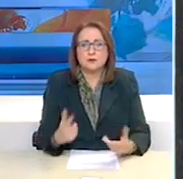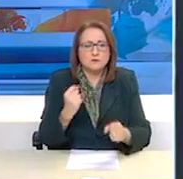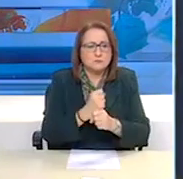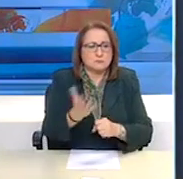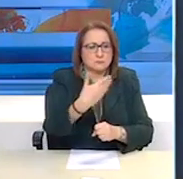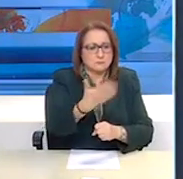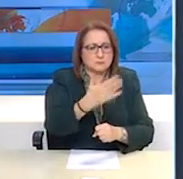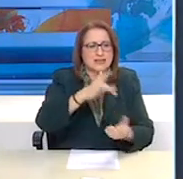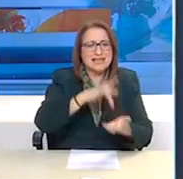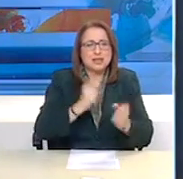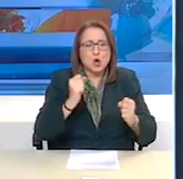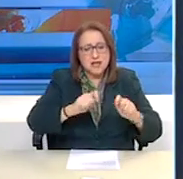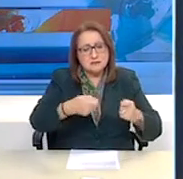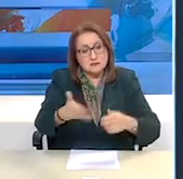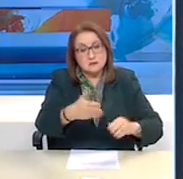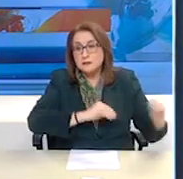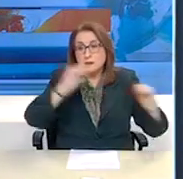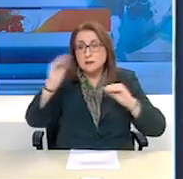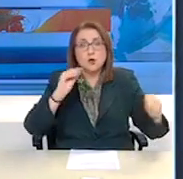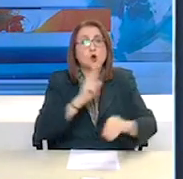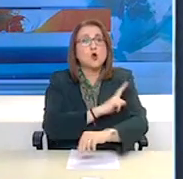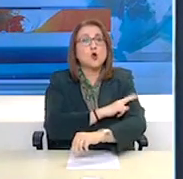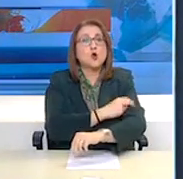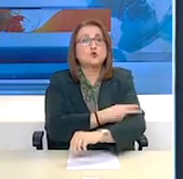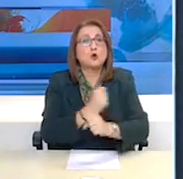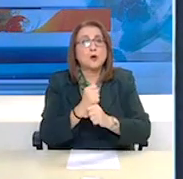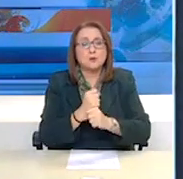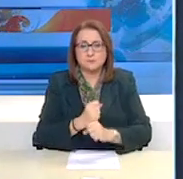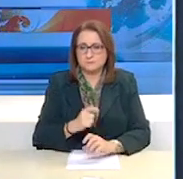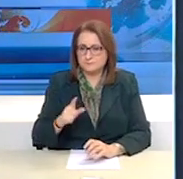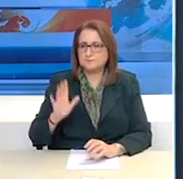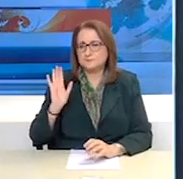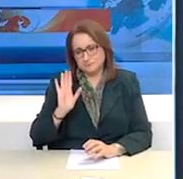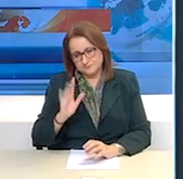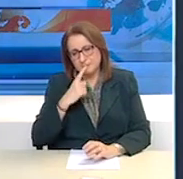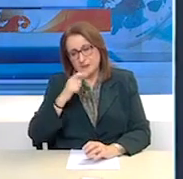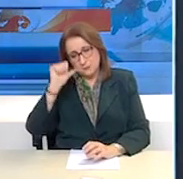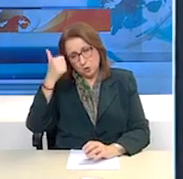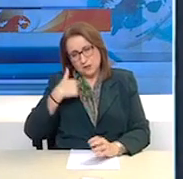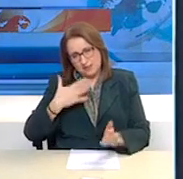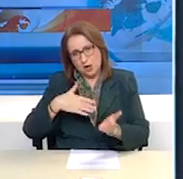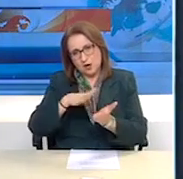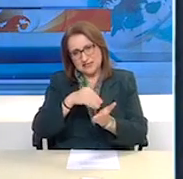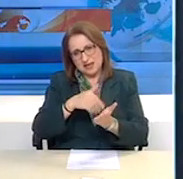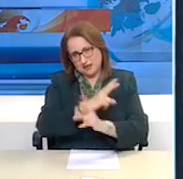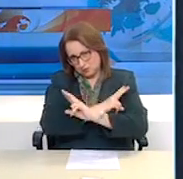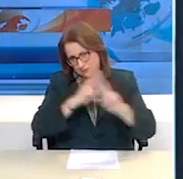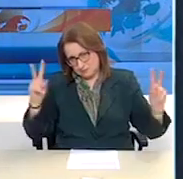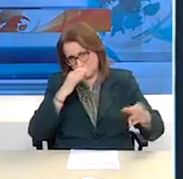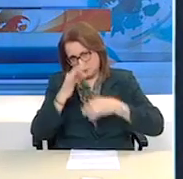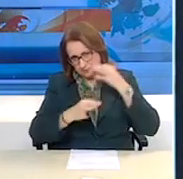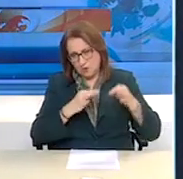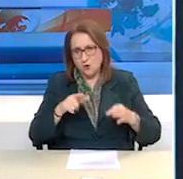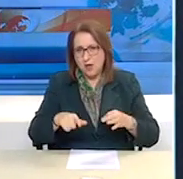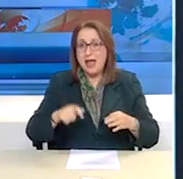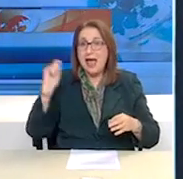Θέλω καταρχήν να είμαι σαφής και να ξεκαθαρίσω κάτι. Το Εθνικό Σύστημα Υγείας λειτουργεί κανονικά